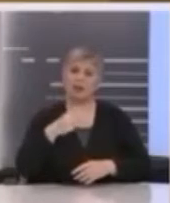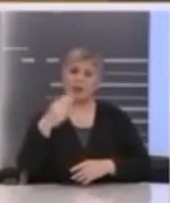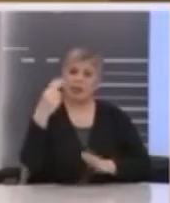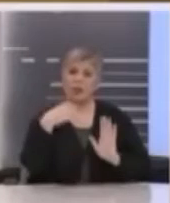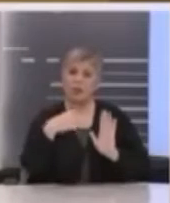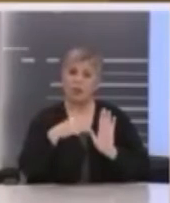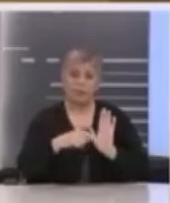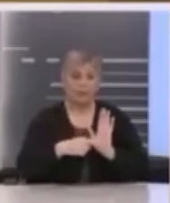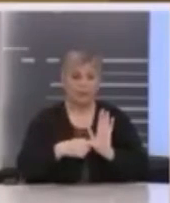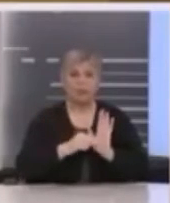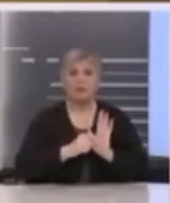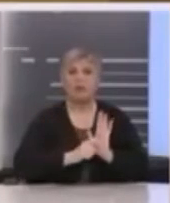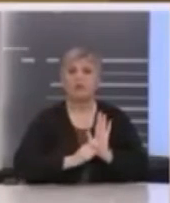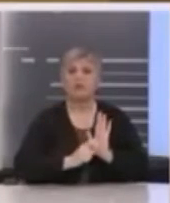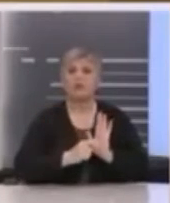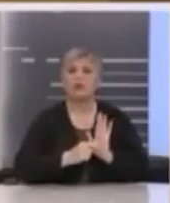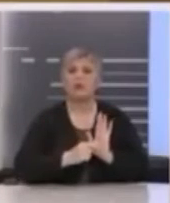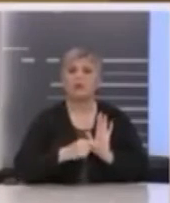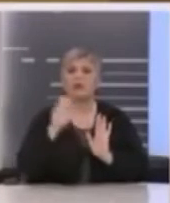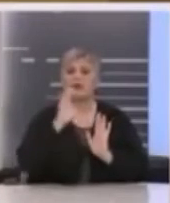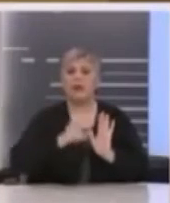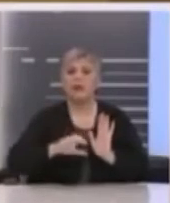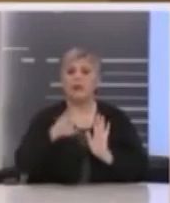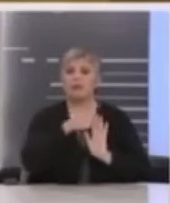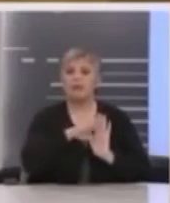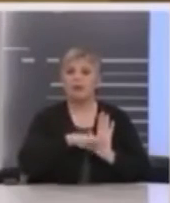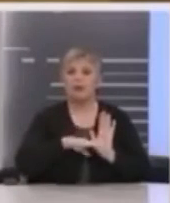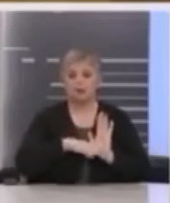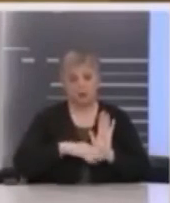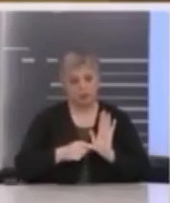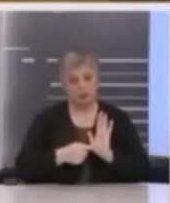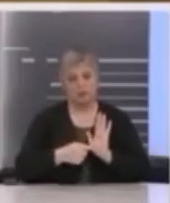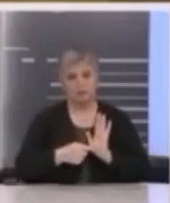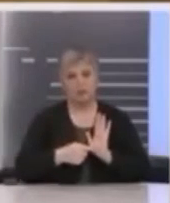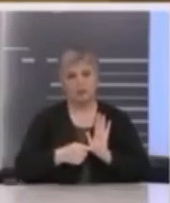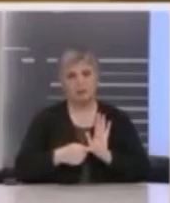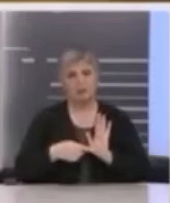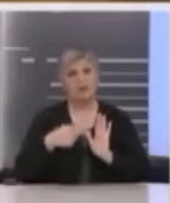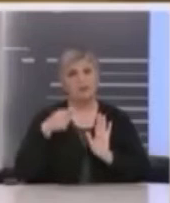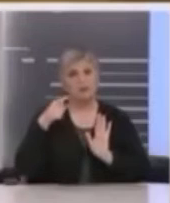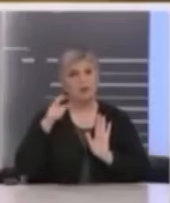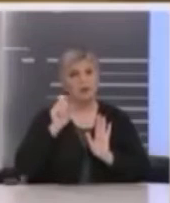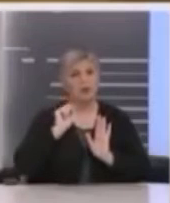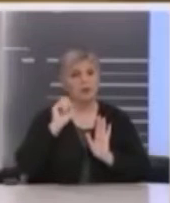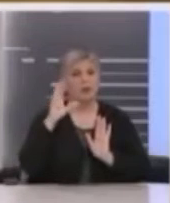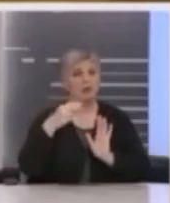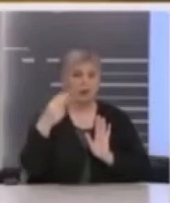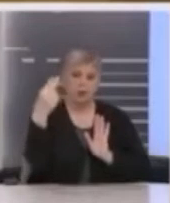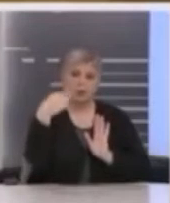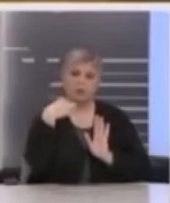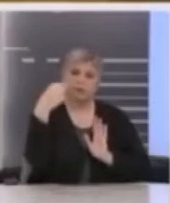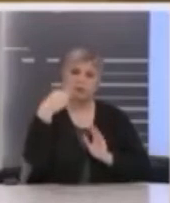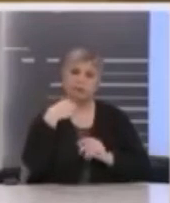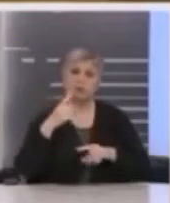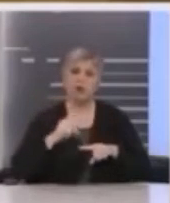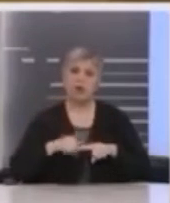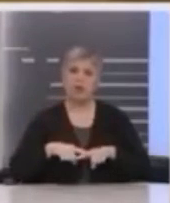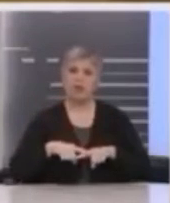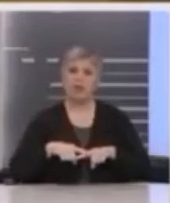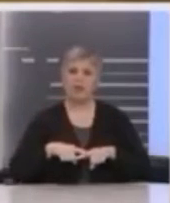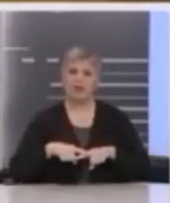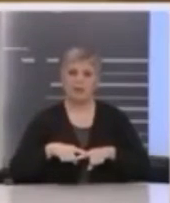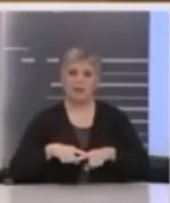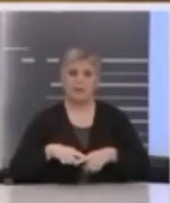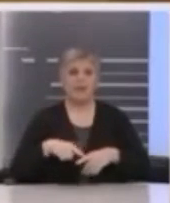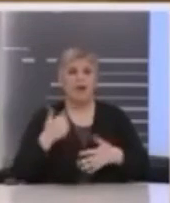ισχύοντα ευρωπαϊκό κανονισμό. Άρα, τι συμβαίνει με το υπερπλεόνασμα? Γιατί έχει